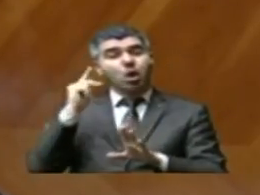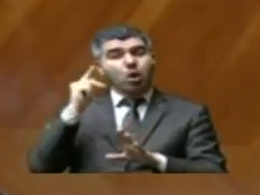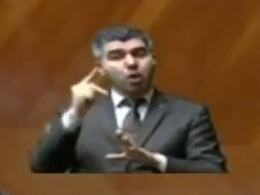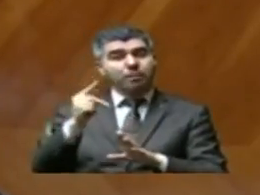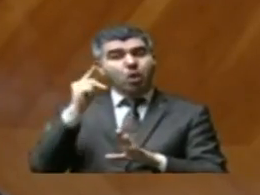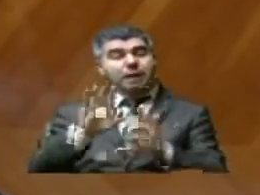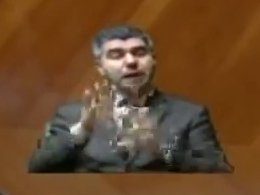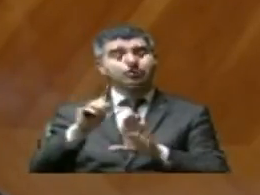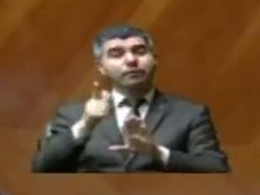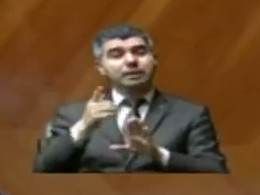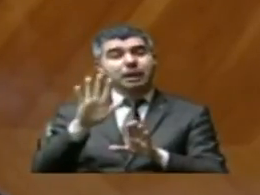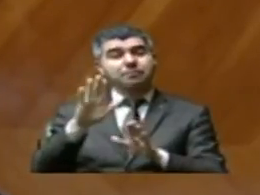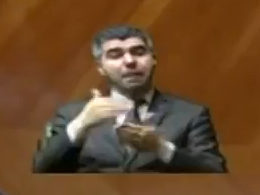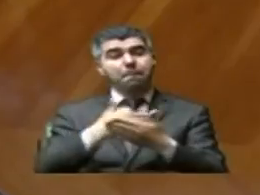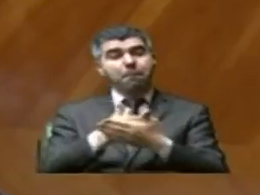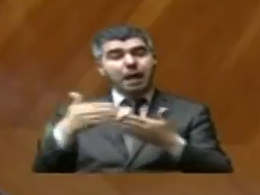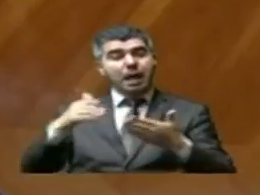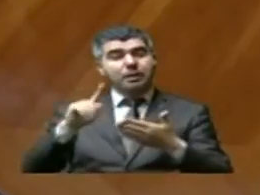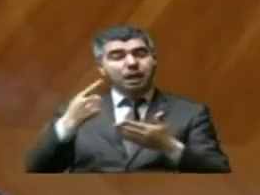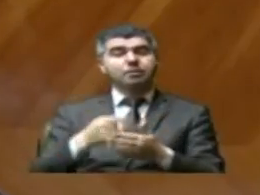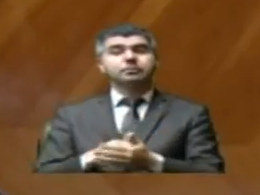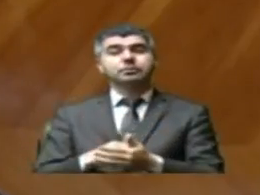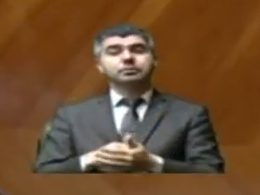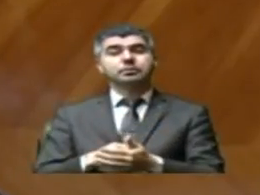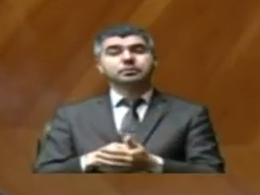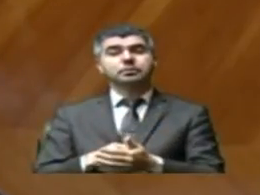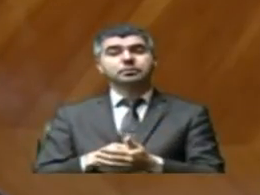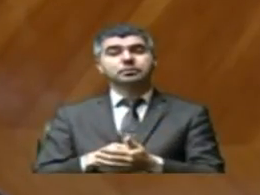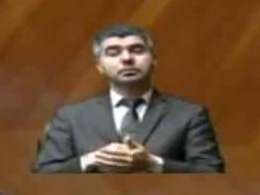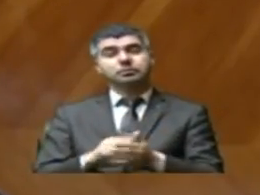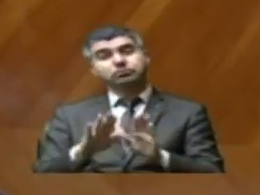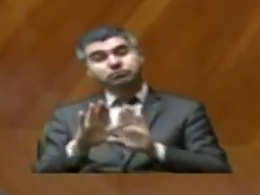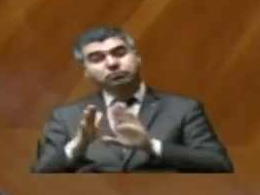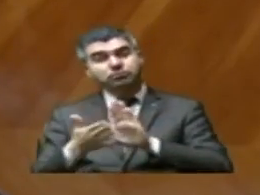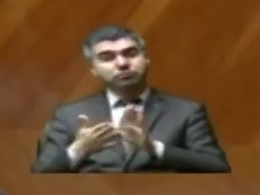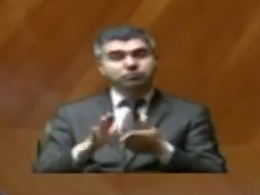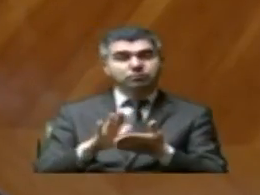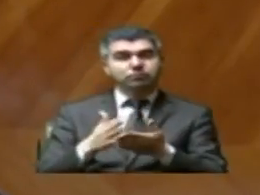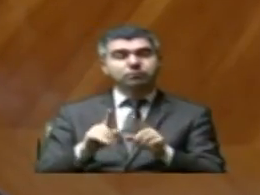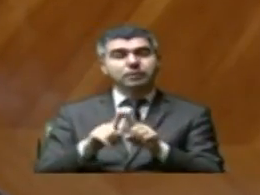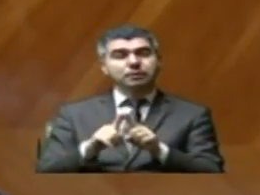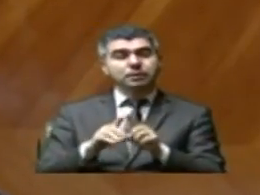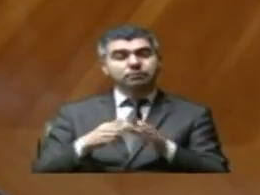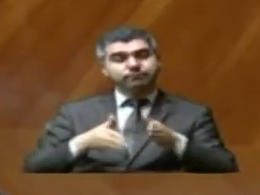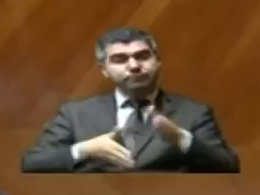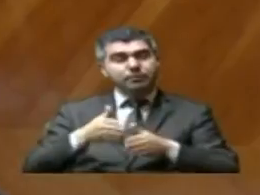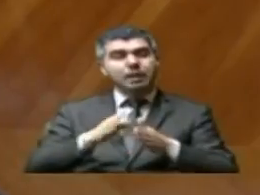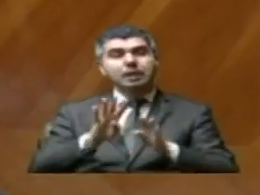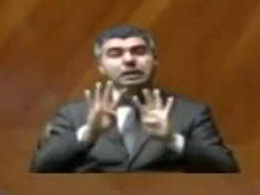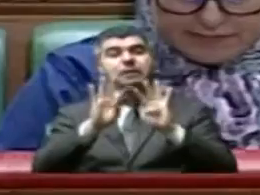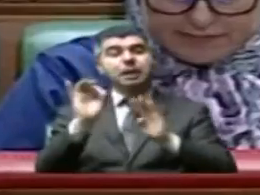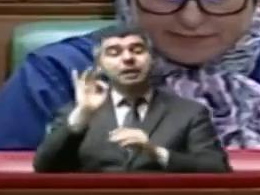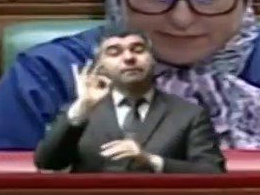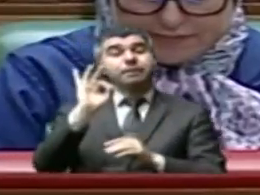مليار ونص ديال الدرهم. وبطبيعة الحال هذا كان مقدر أننا نوصل واحد نسبة الولوج ديال 80%، وحنا الآن